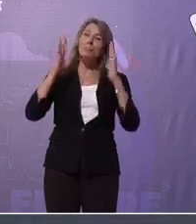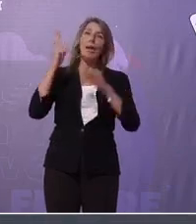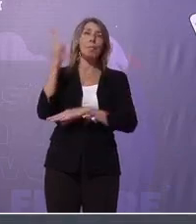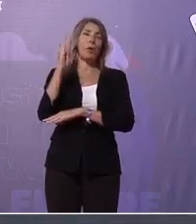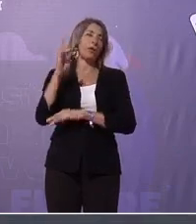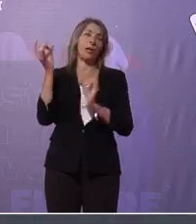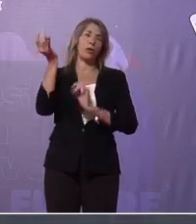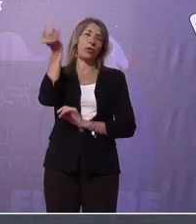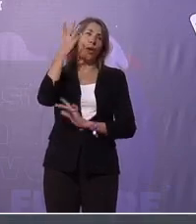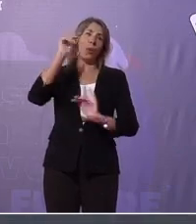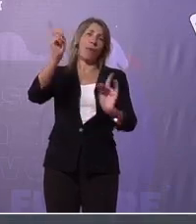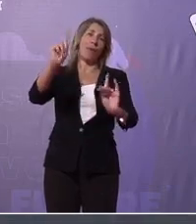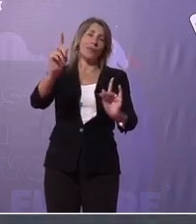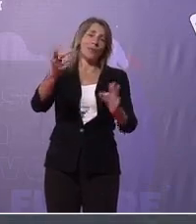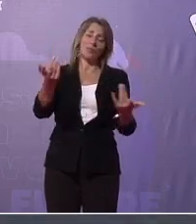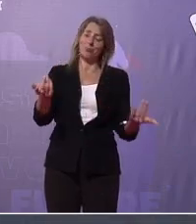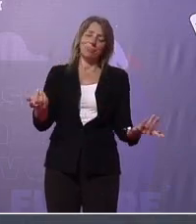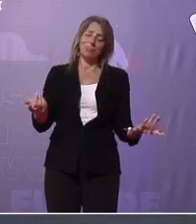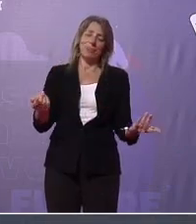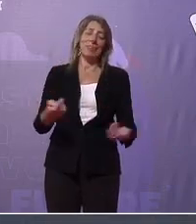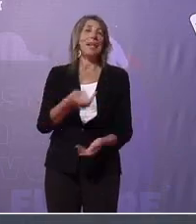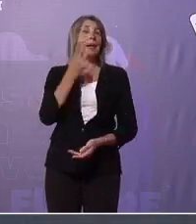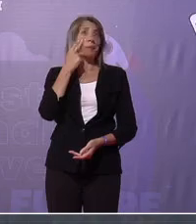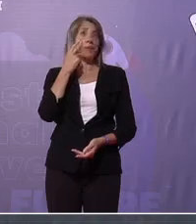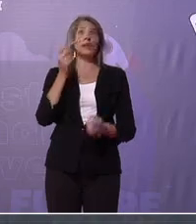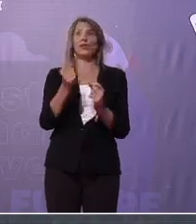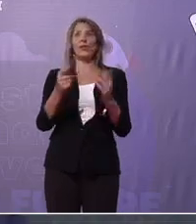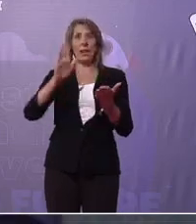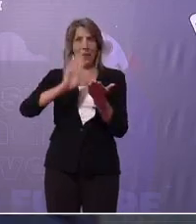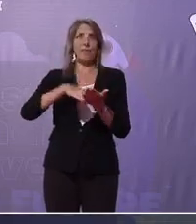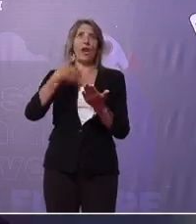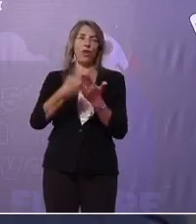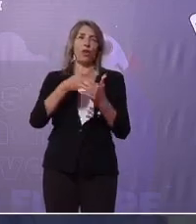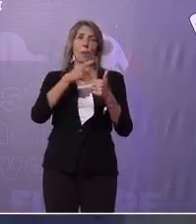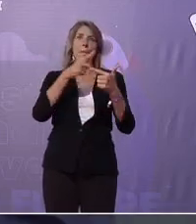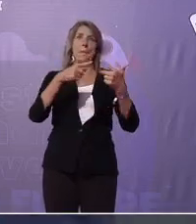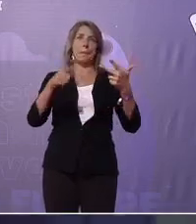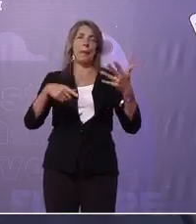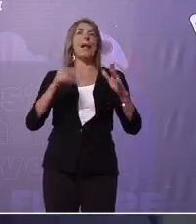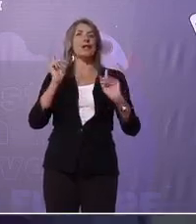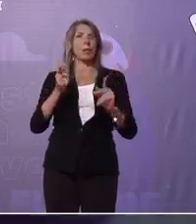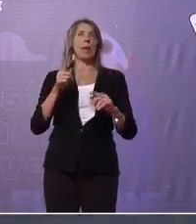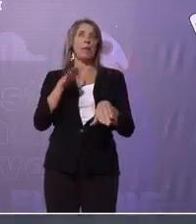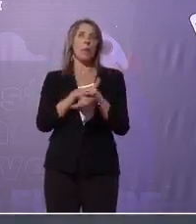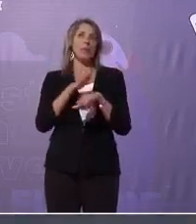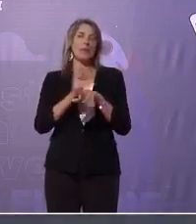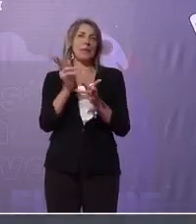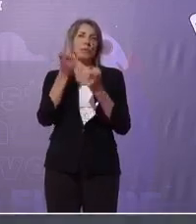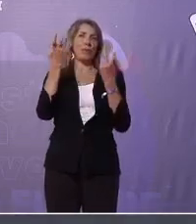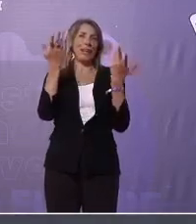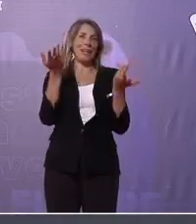abbiamo sentito Quali sono tutti i le valenze di questa città che dobbiamo sicuramente utilizzare sfruttare pensare Comunque